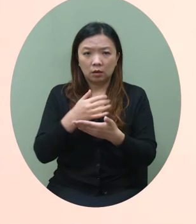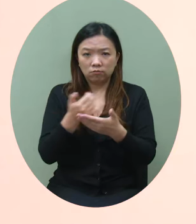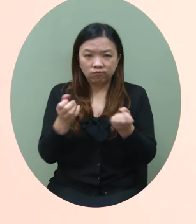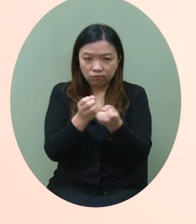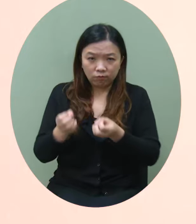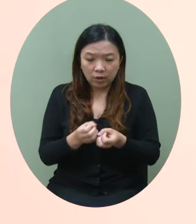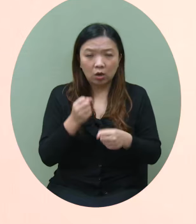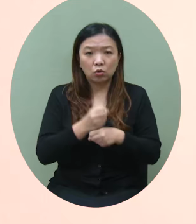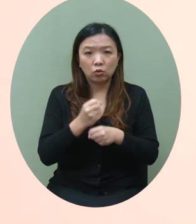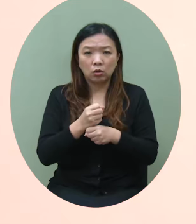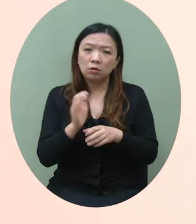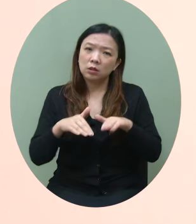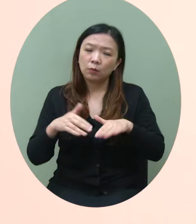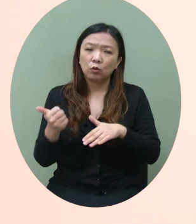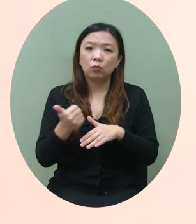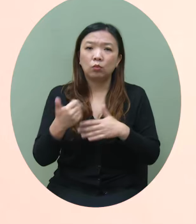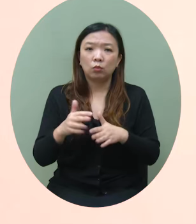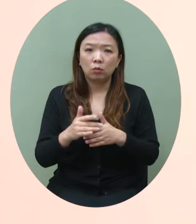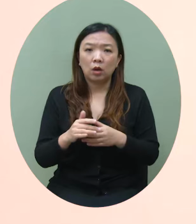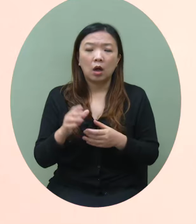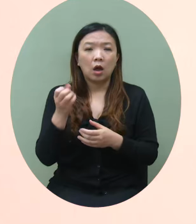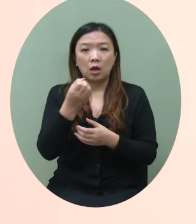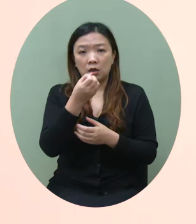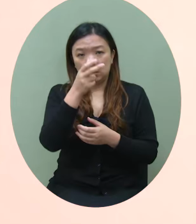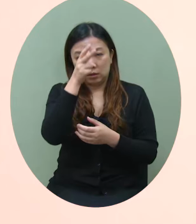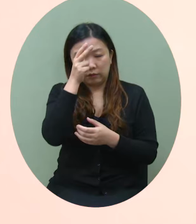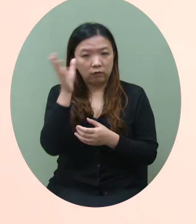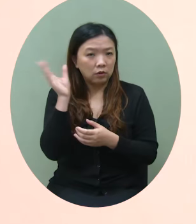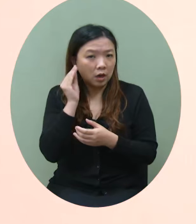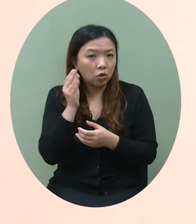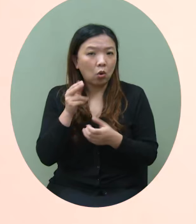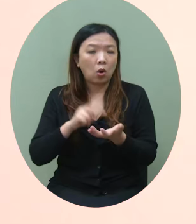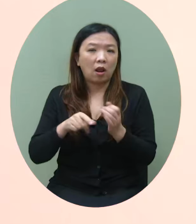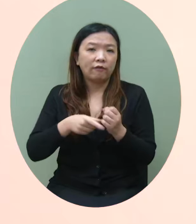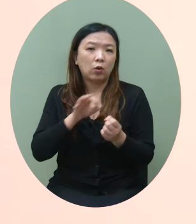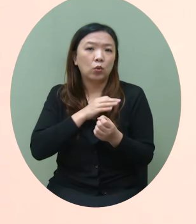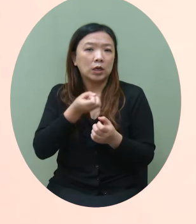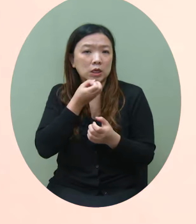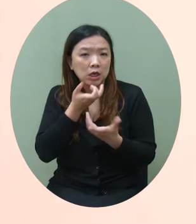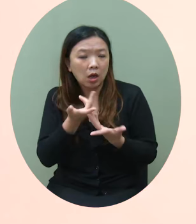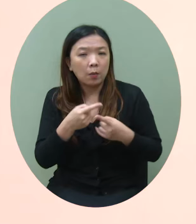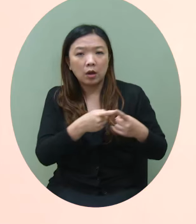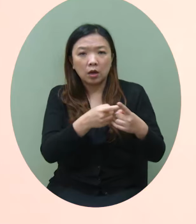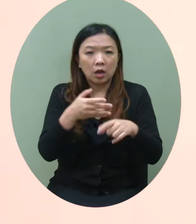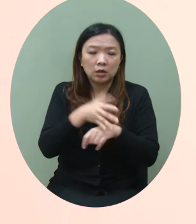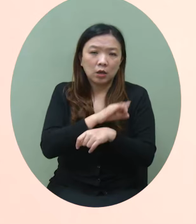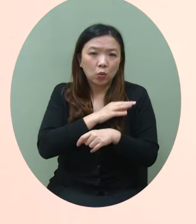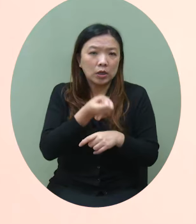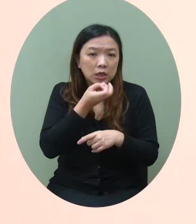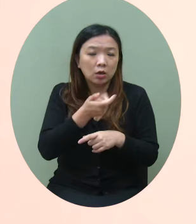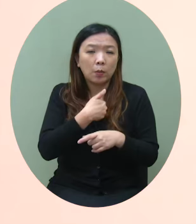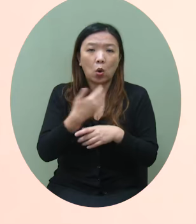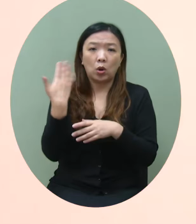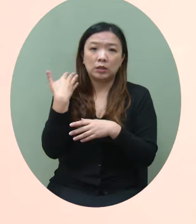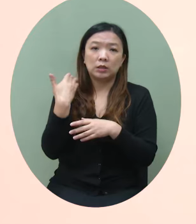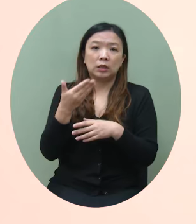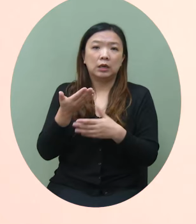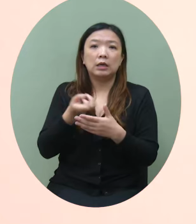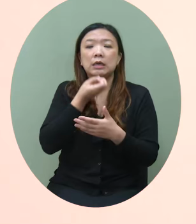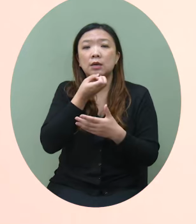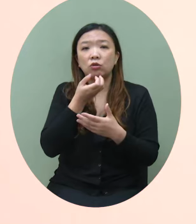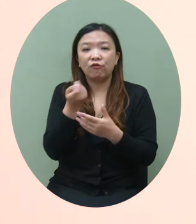特區政府聽到法案委員會的意見社會的意見以及我早前主動提出自己會修訂的地方我們會